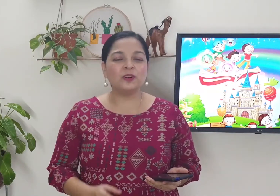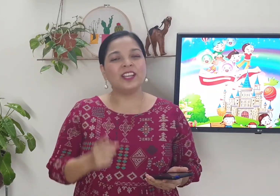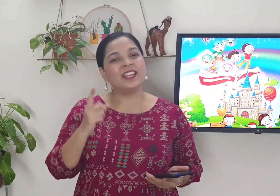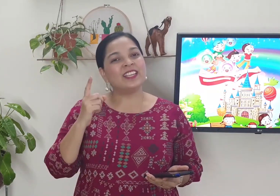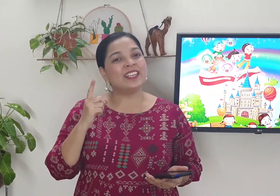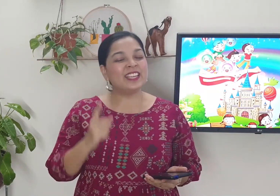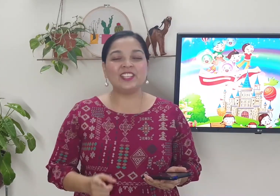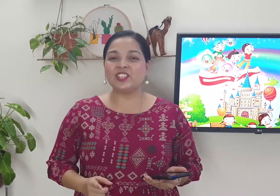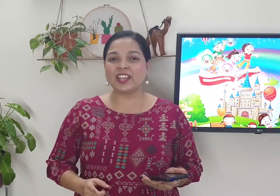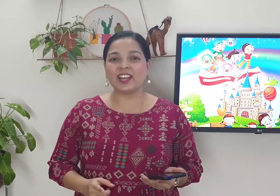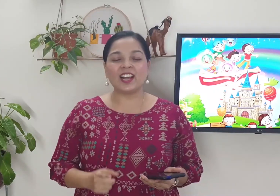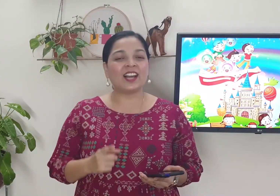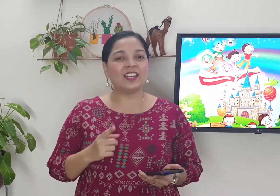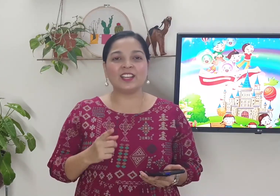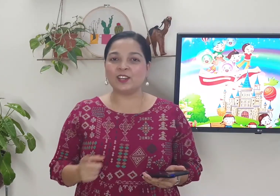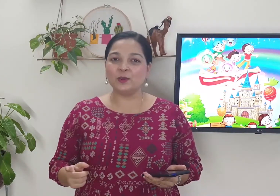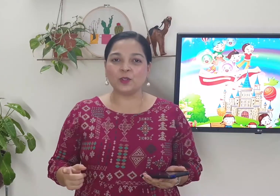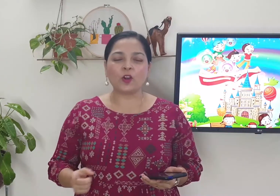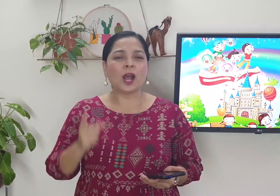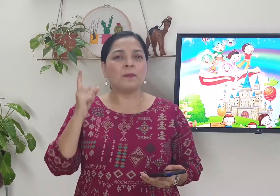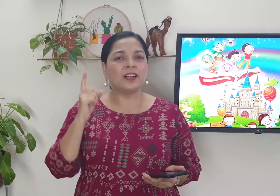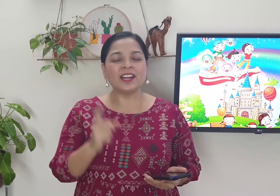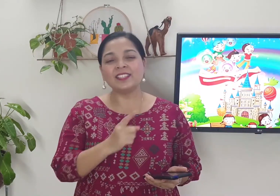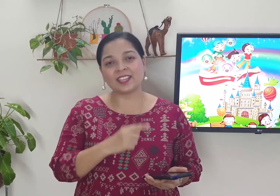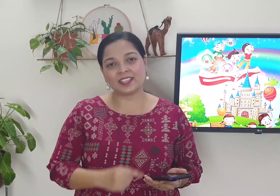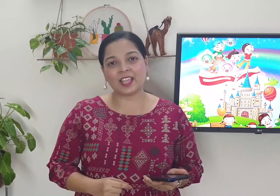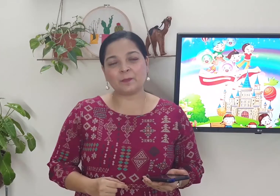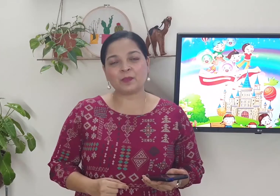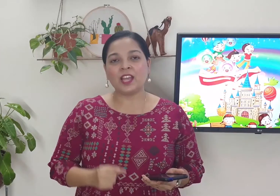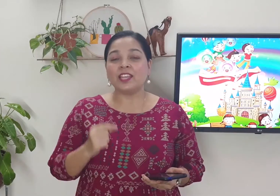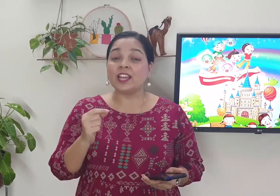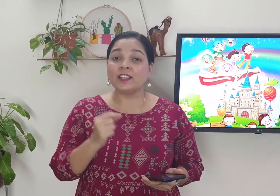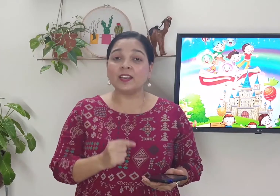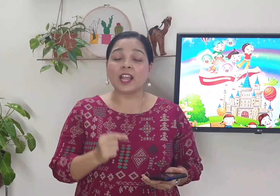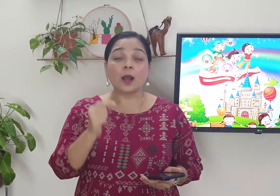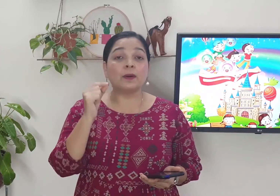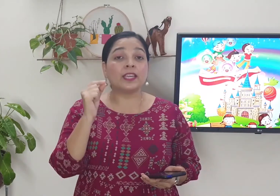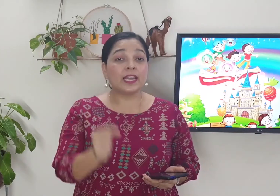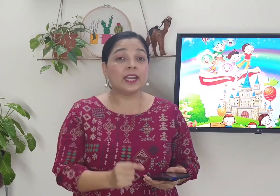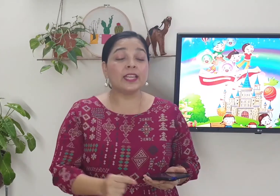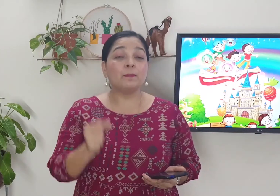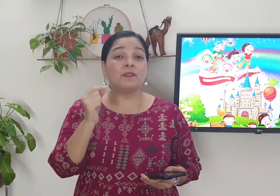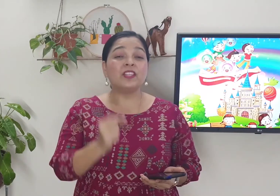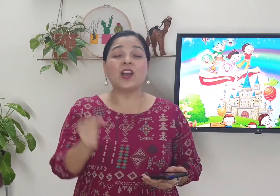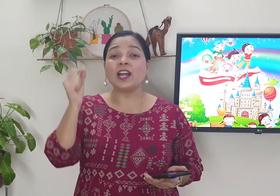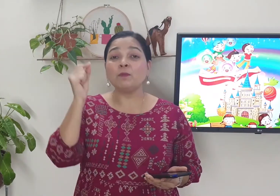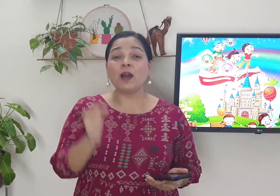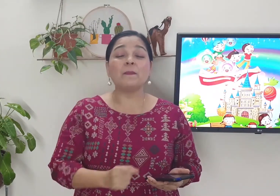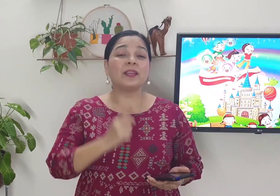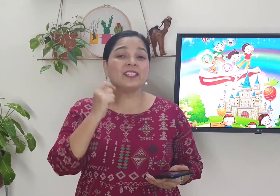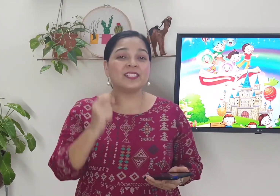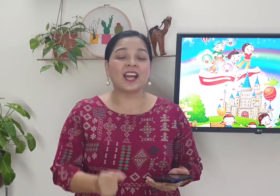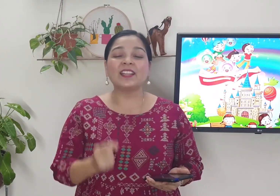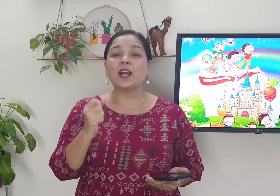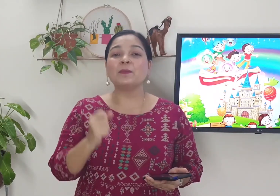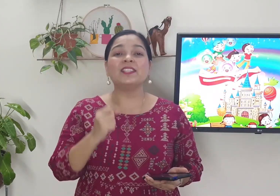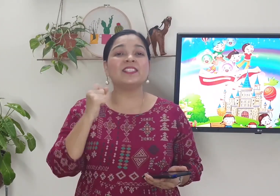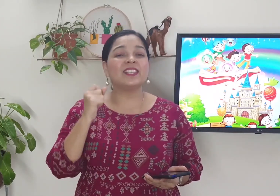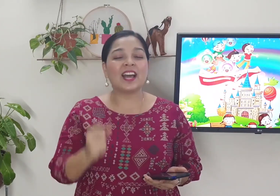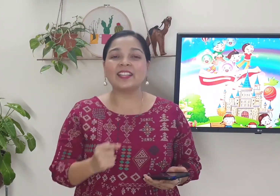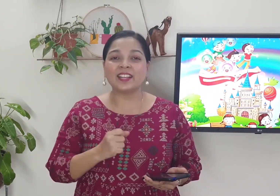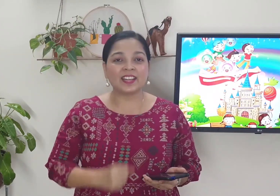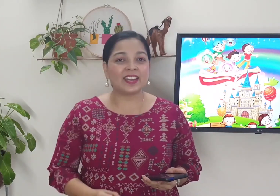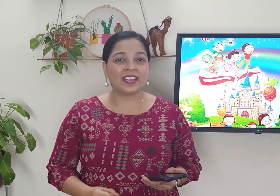इथे जे सांगितले जाते ते तुम्ही करता आणि तुम्ही करू शकता, हालेलुया. लक्षात ठेवा, तुम्ही एकटे नाही तर पवित्र